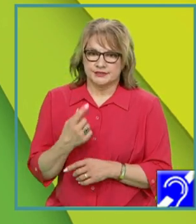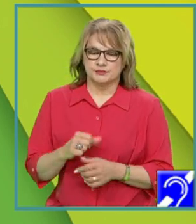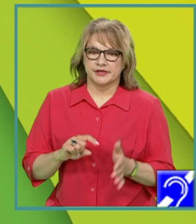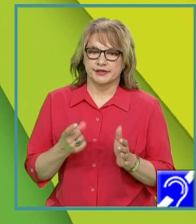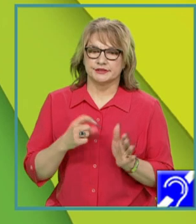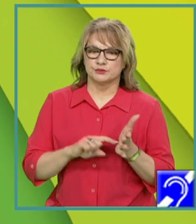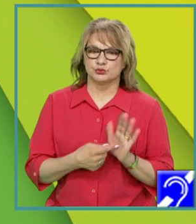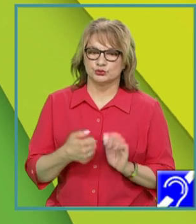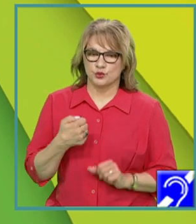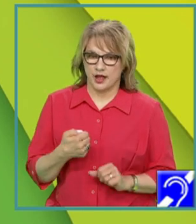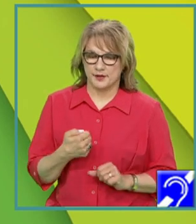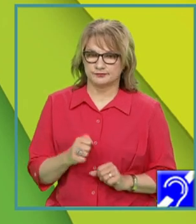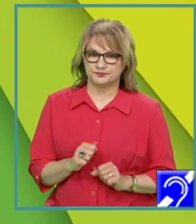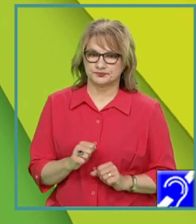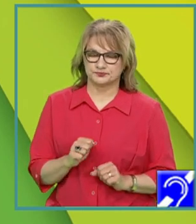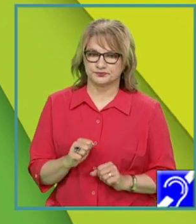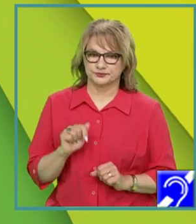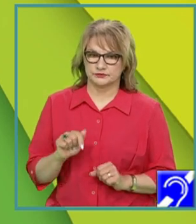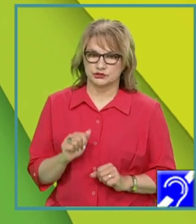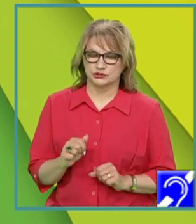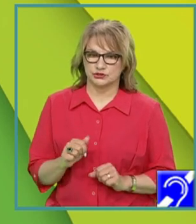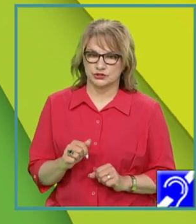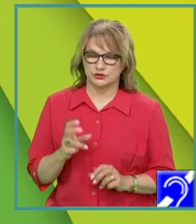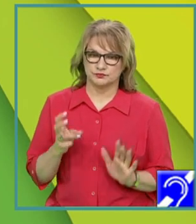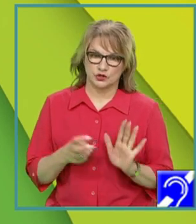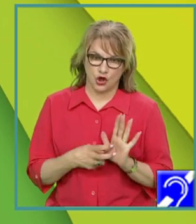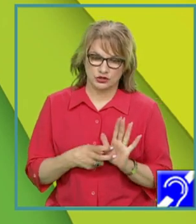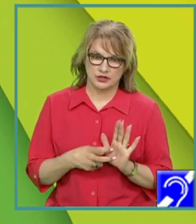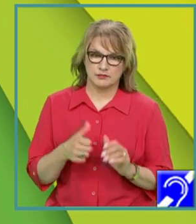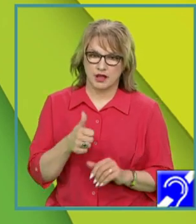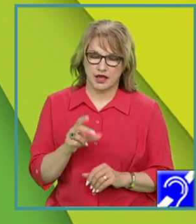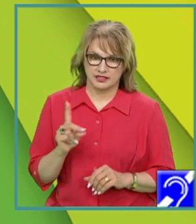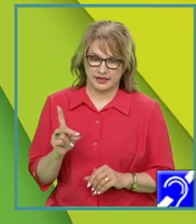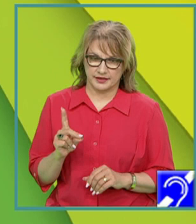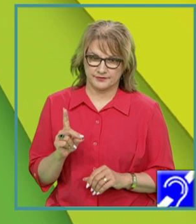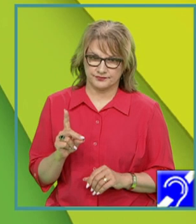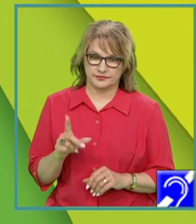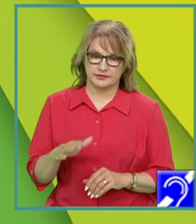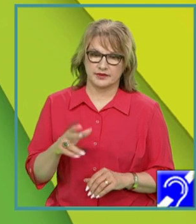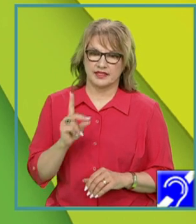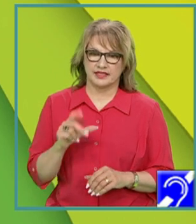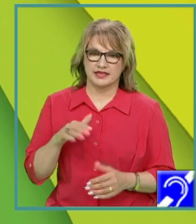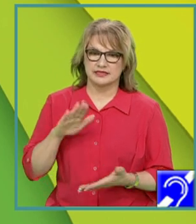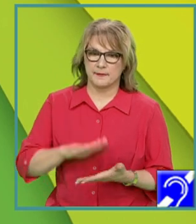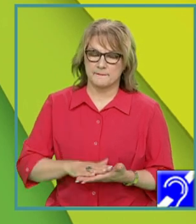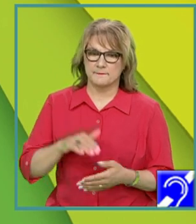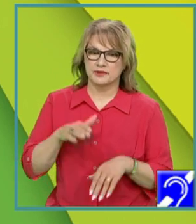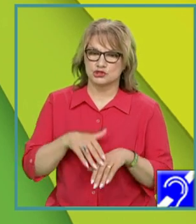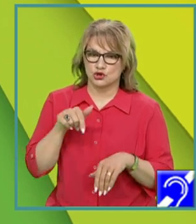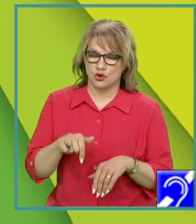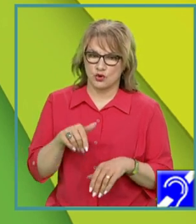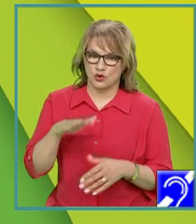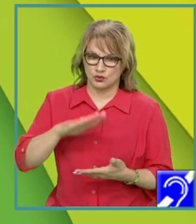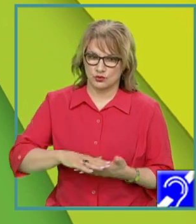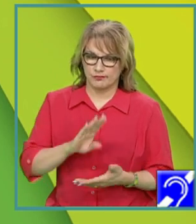punctul H M pe care o notăm ades de fin piciorul perpendicularei din A pe